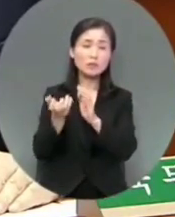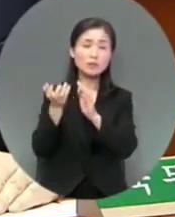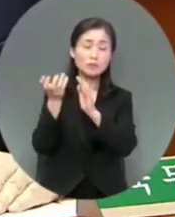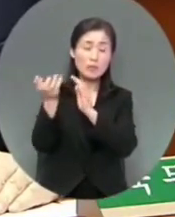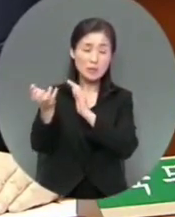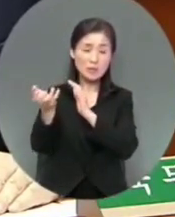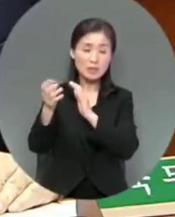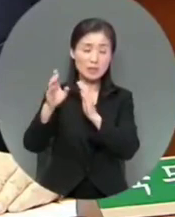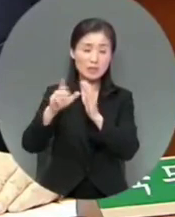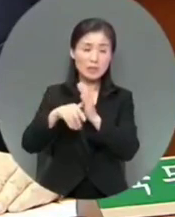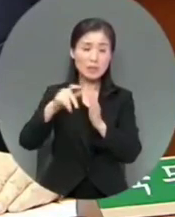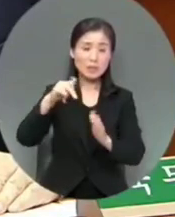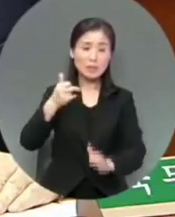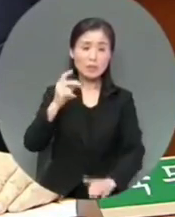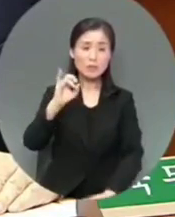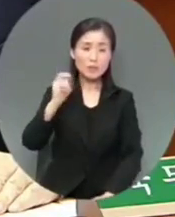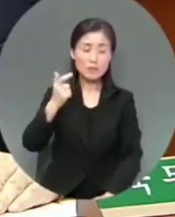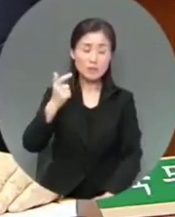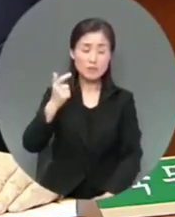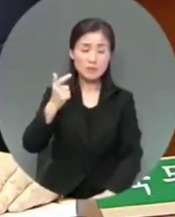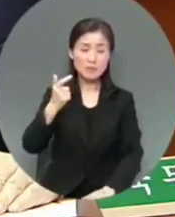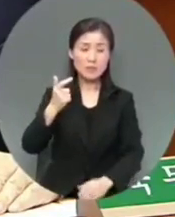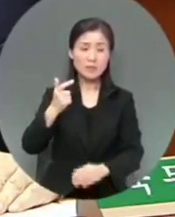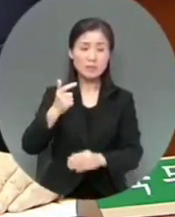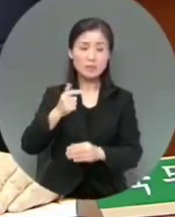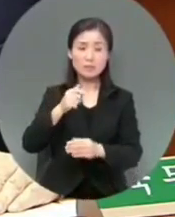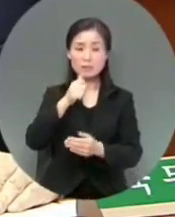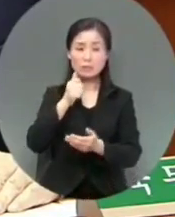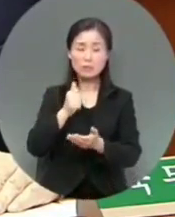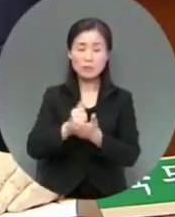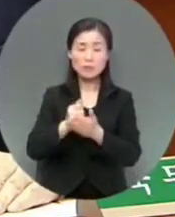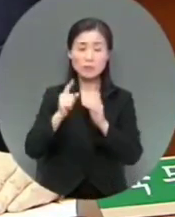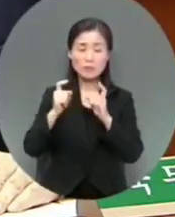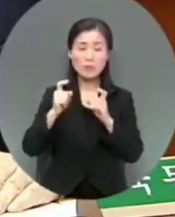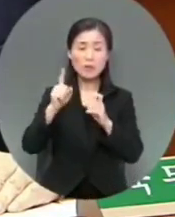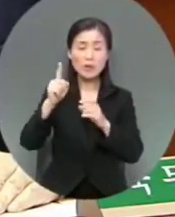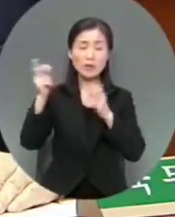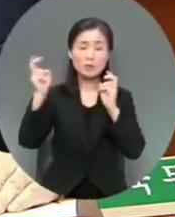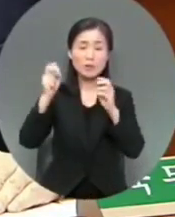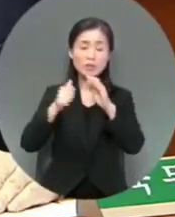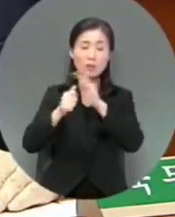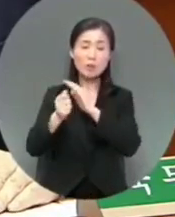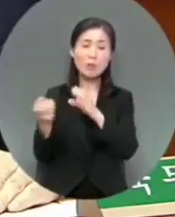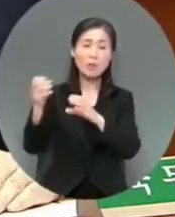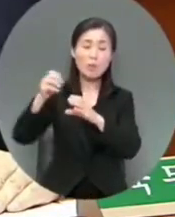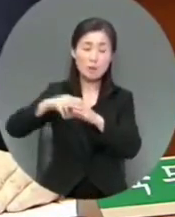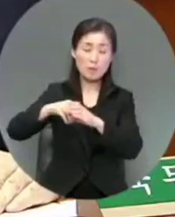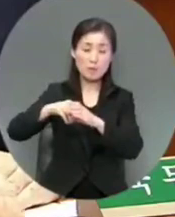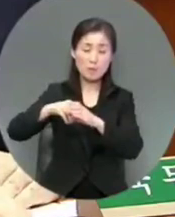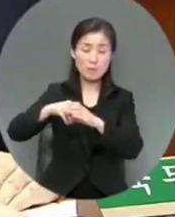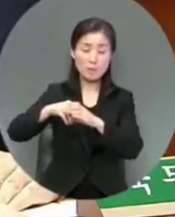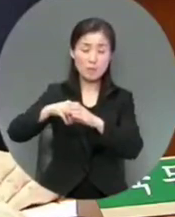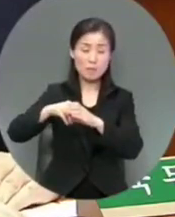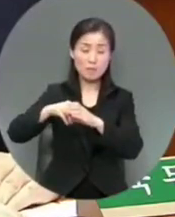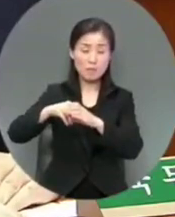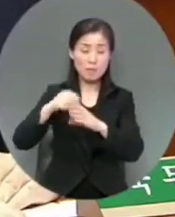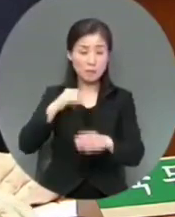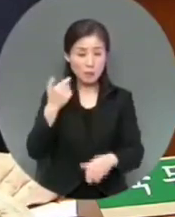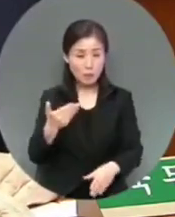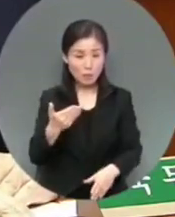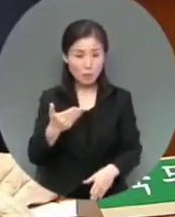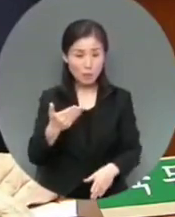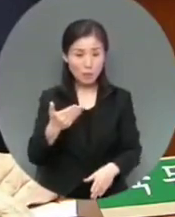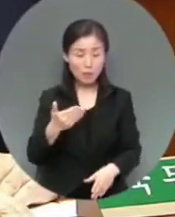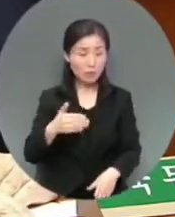거기에 코인 사기 혐의로 수사를 받은 한 업체 대표가 포함되어 있었다. 이런 거 받았습니까? 저는 아,